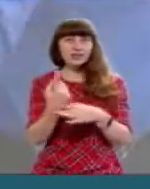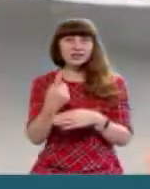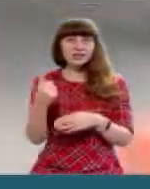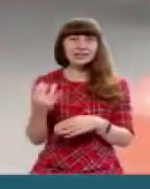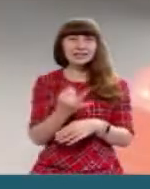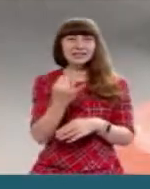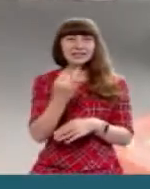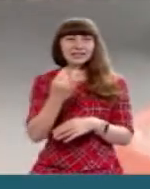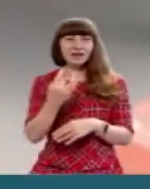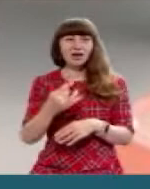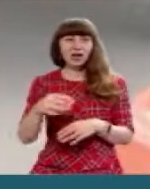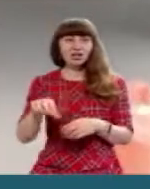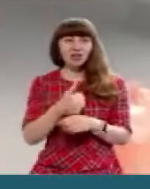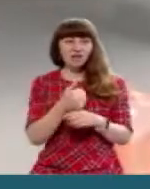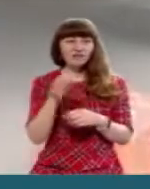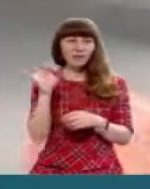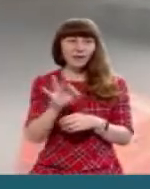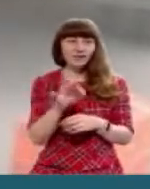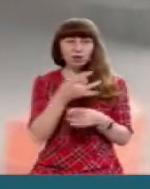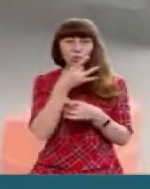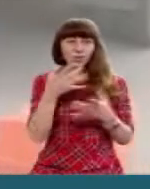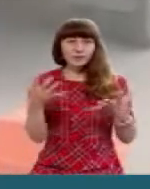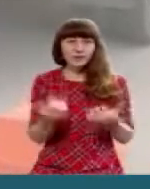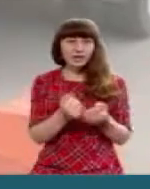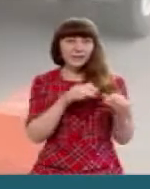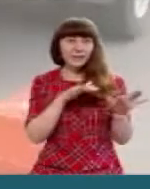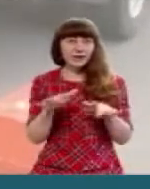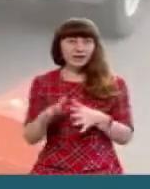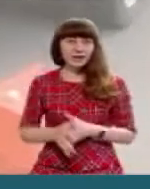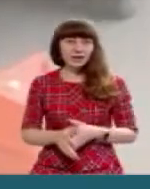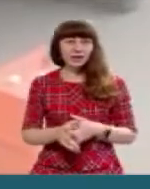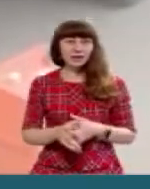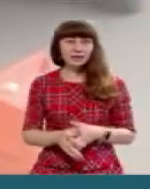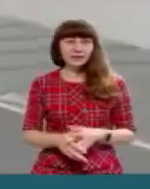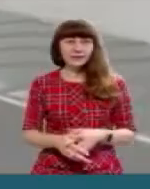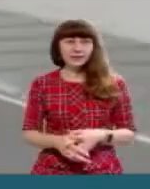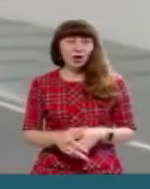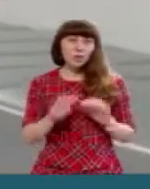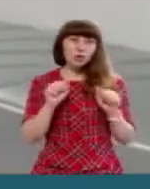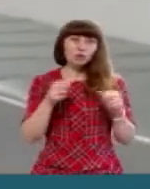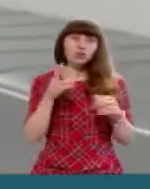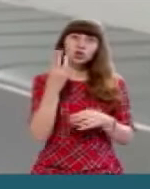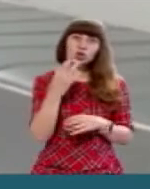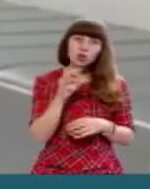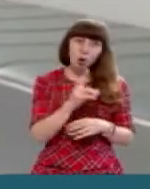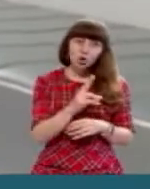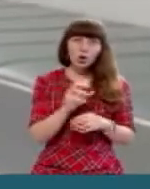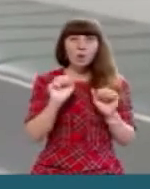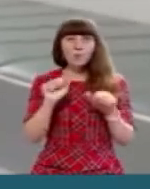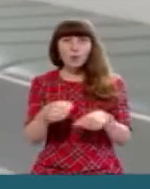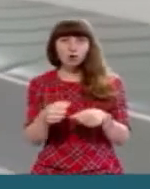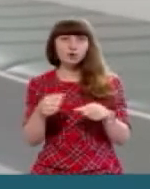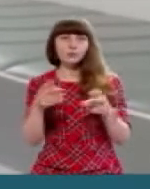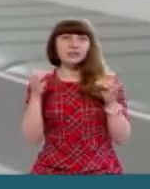самых важных аспектов любой спасательной операции помимо ожогов и травм пострадавший может получить и шок поэтому психологическая помощь